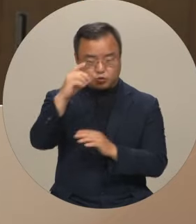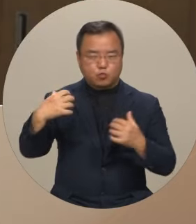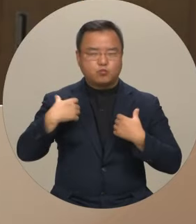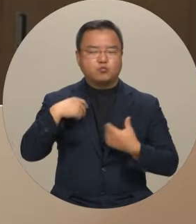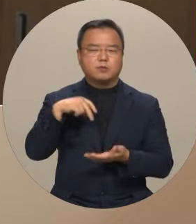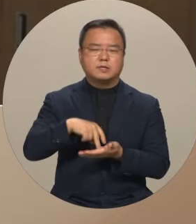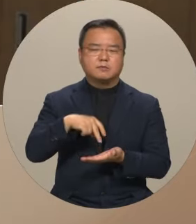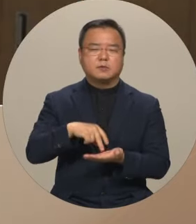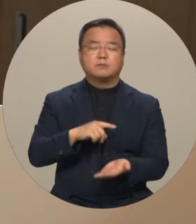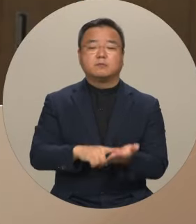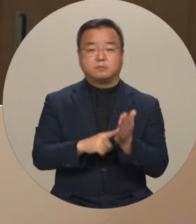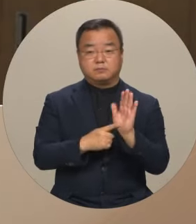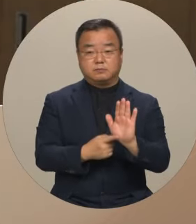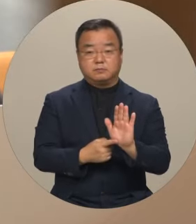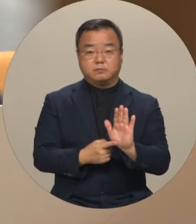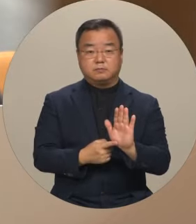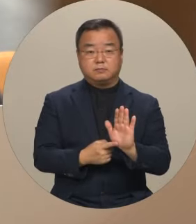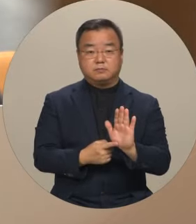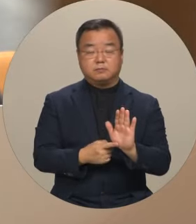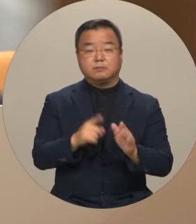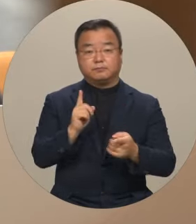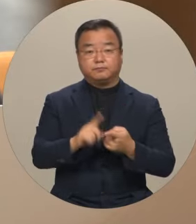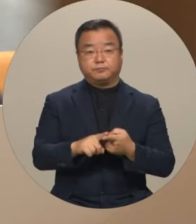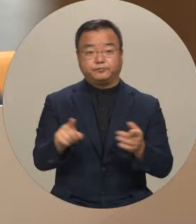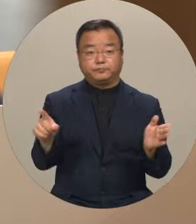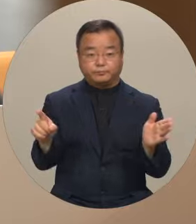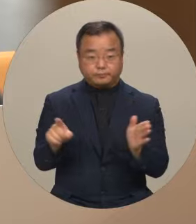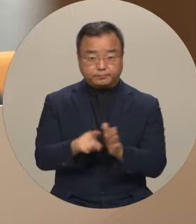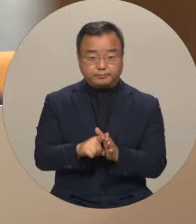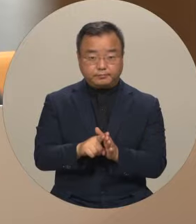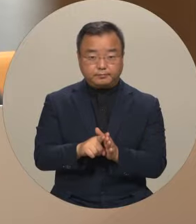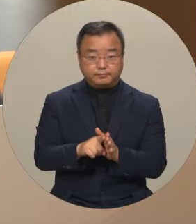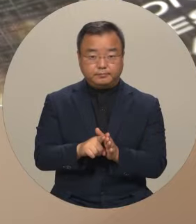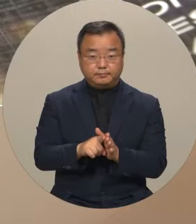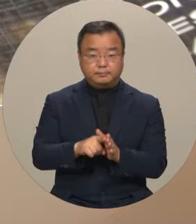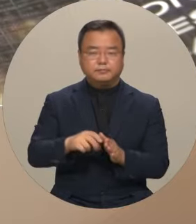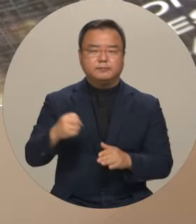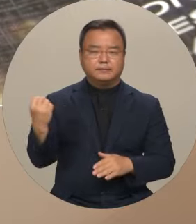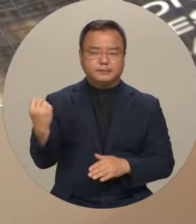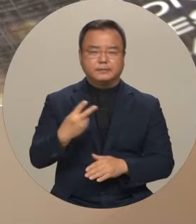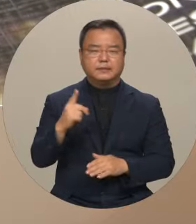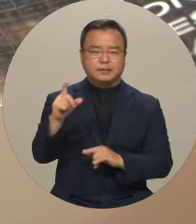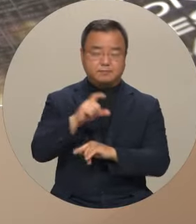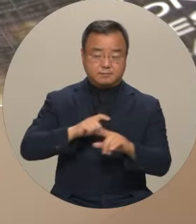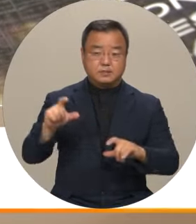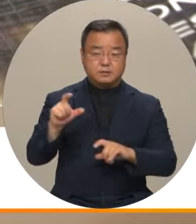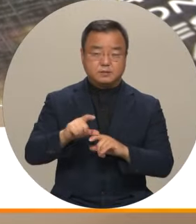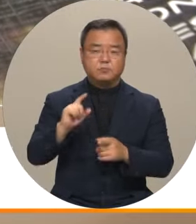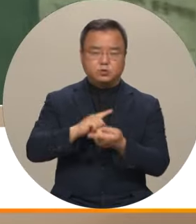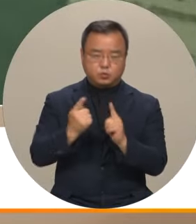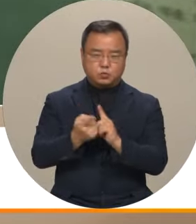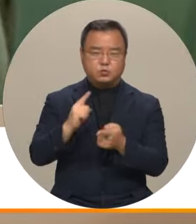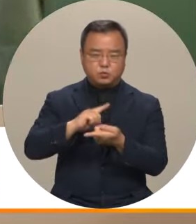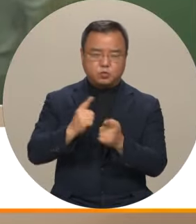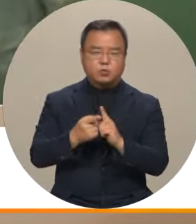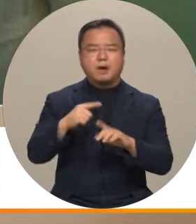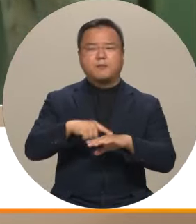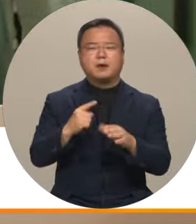않습니까 그래서 신뢰를 다시 한번 서로서로 한번 더 마음의 상처가